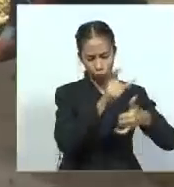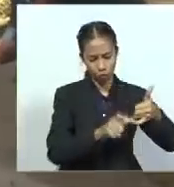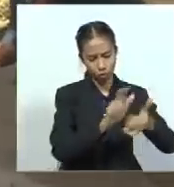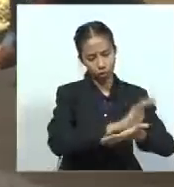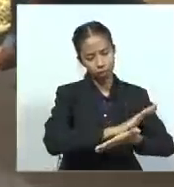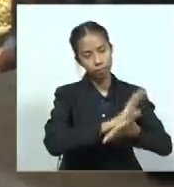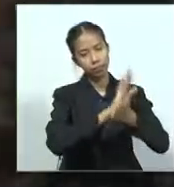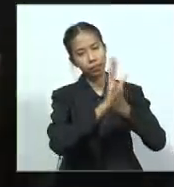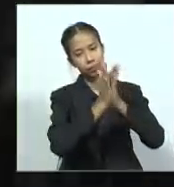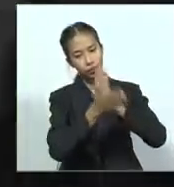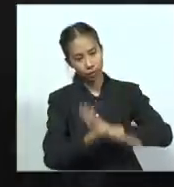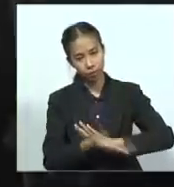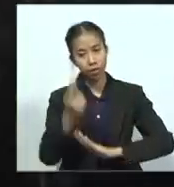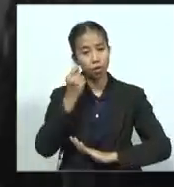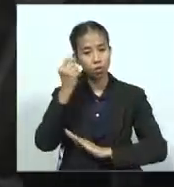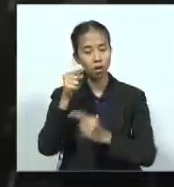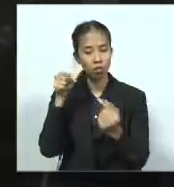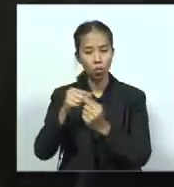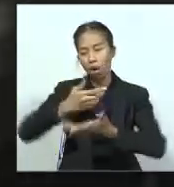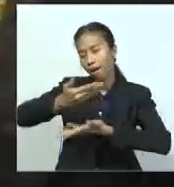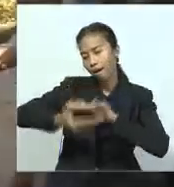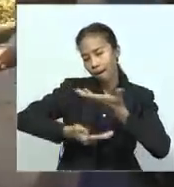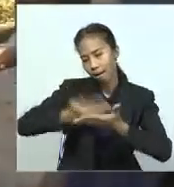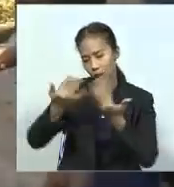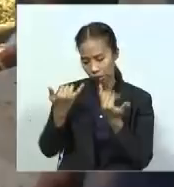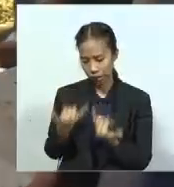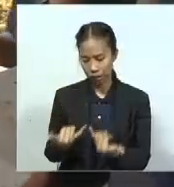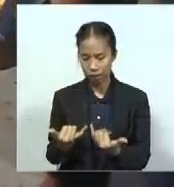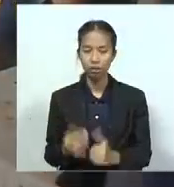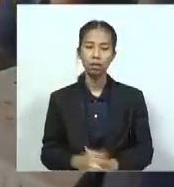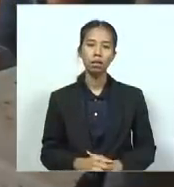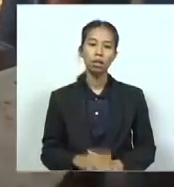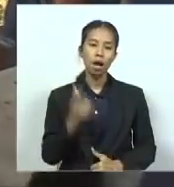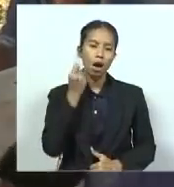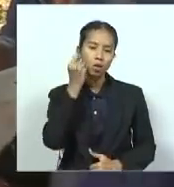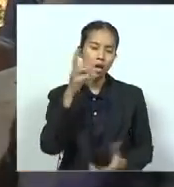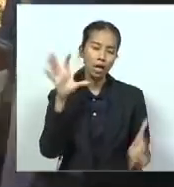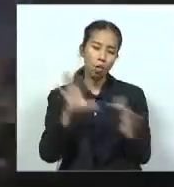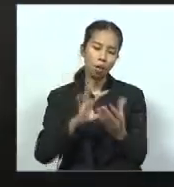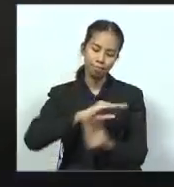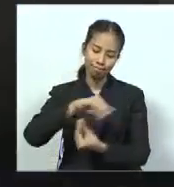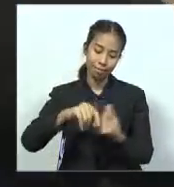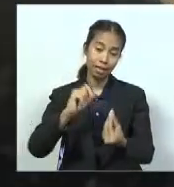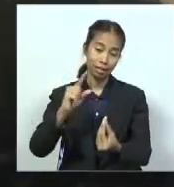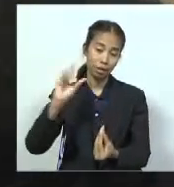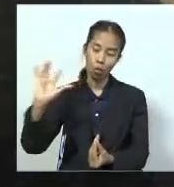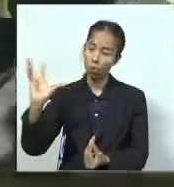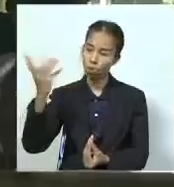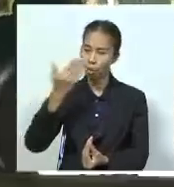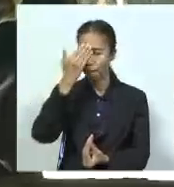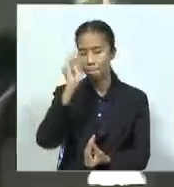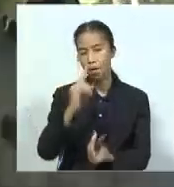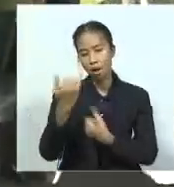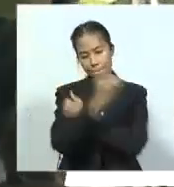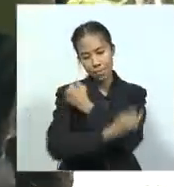ยนตัวเองด้วยให้เข้าใจระบบการค้าการลงทุนในปัจจุบันแล้วก็ต้องเข้าใจถึงสภาวะเศรษฐกิจโลกที่หลายประเ